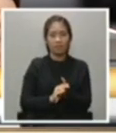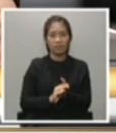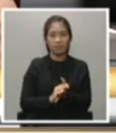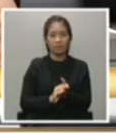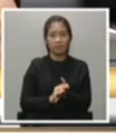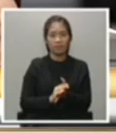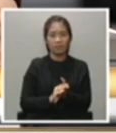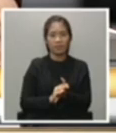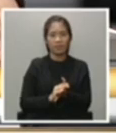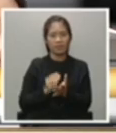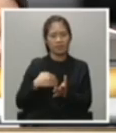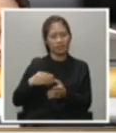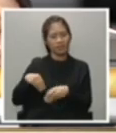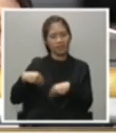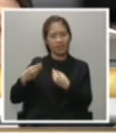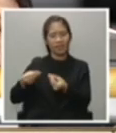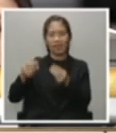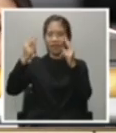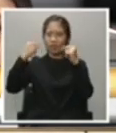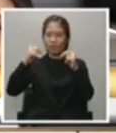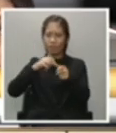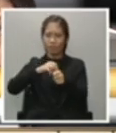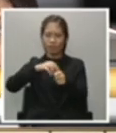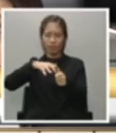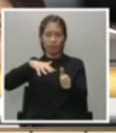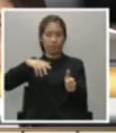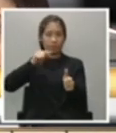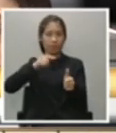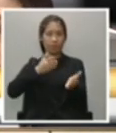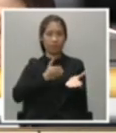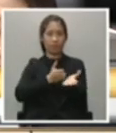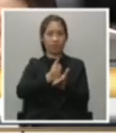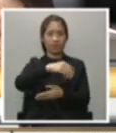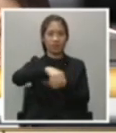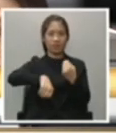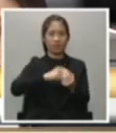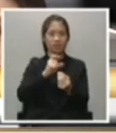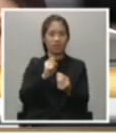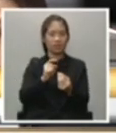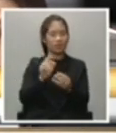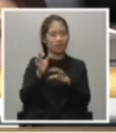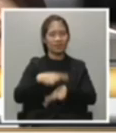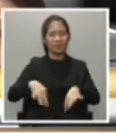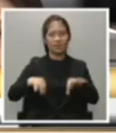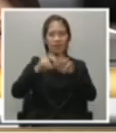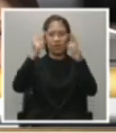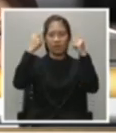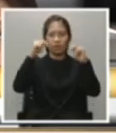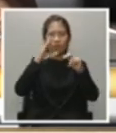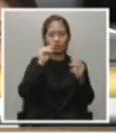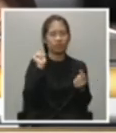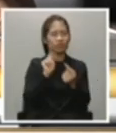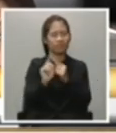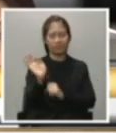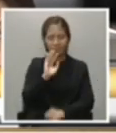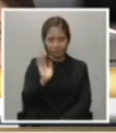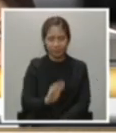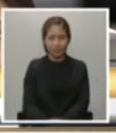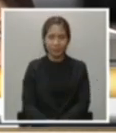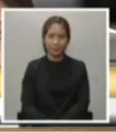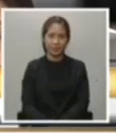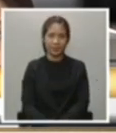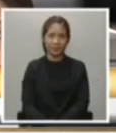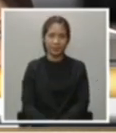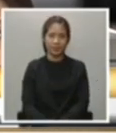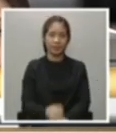จะให้ท่านมาเป็นหัวหน้าฝ่ายเศรษฐกิจยิ่งการเป็นนายกรัฐมนตรีไม่ต้องพูดถึงเลยค่ะ